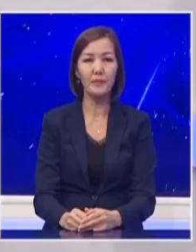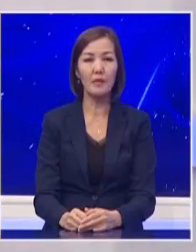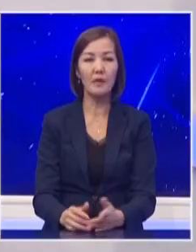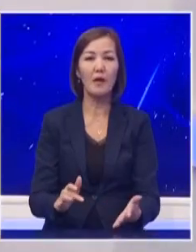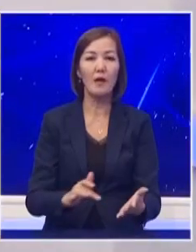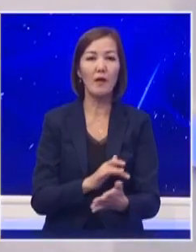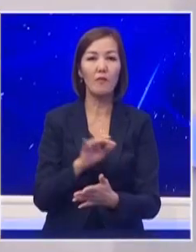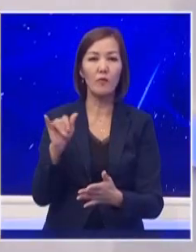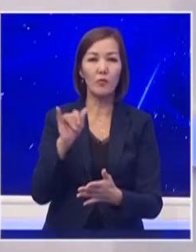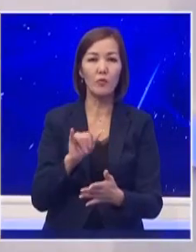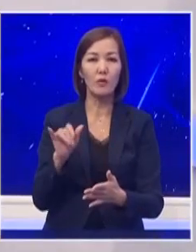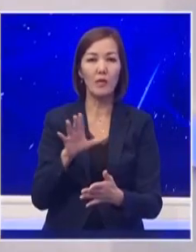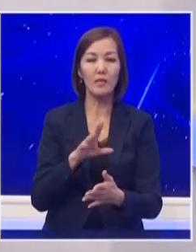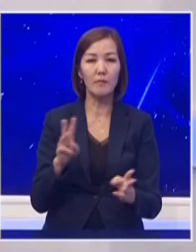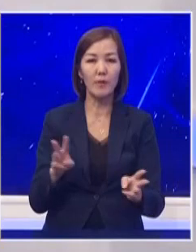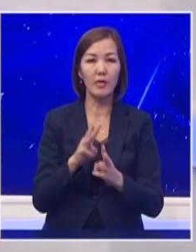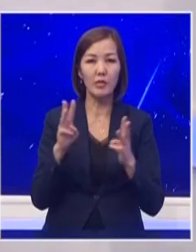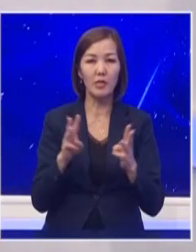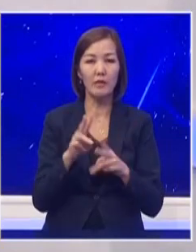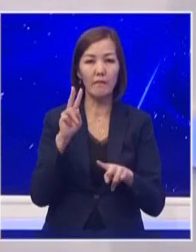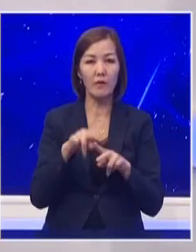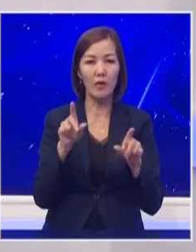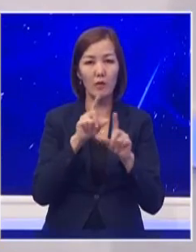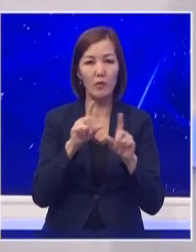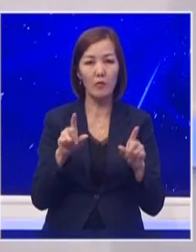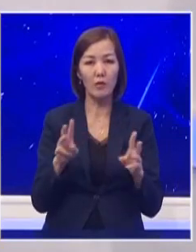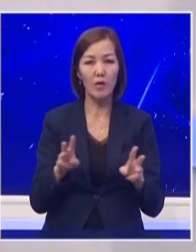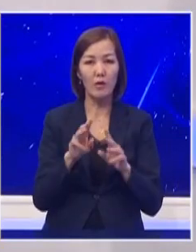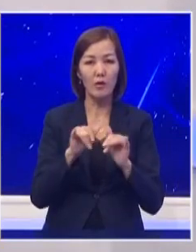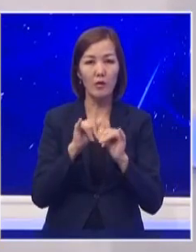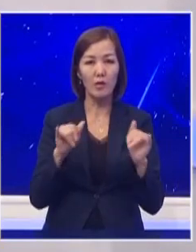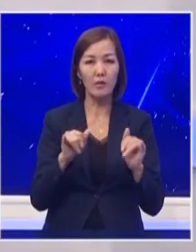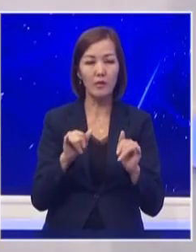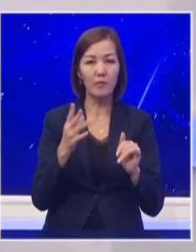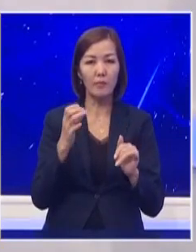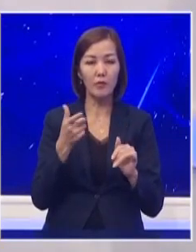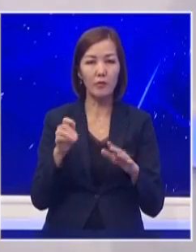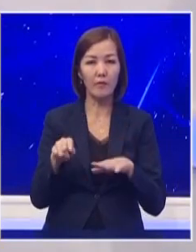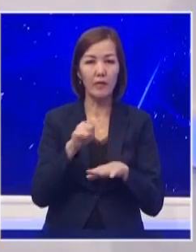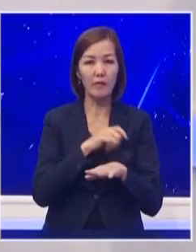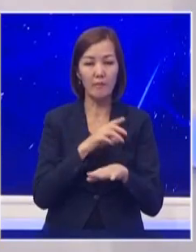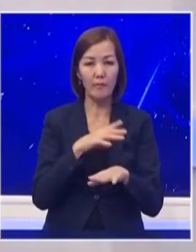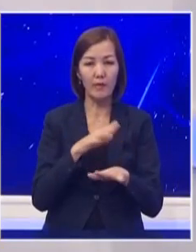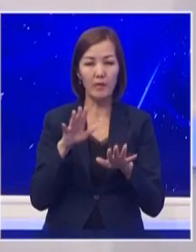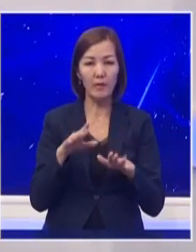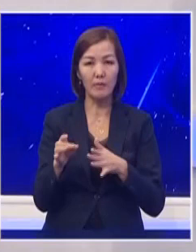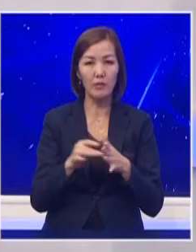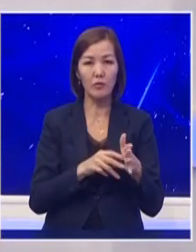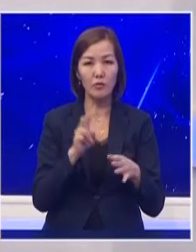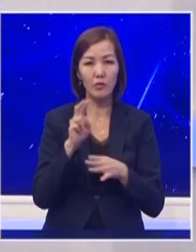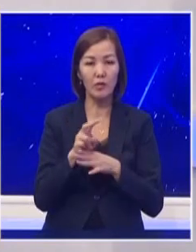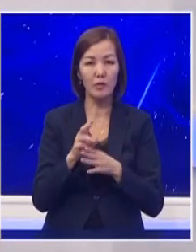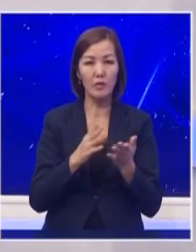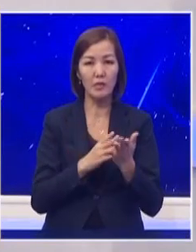а в городе Уральск произошел пожар в колонии общего режима огонь распространился на площади 500 квадратных метров на место срочно выехали